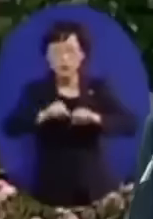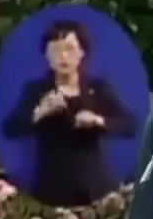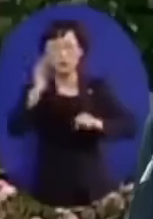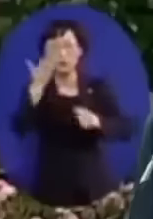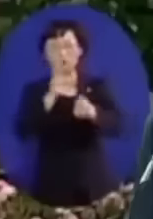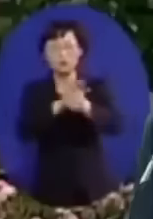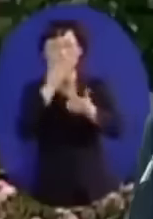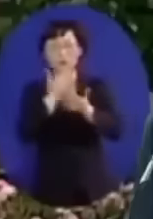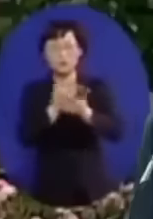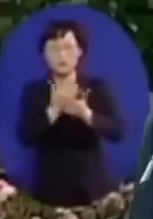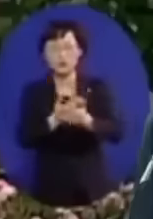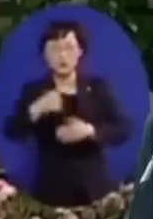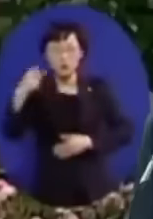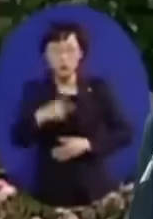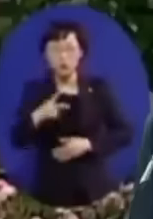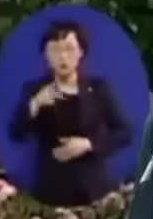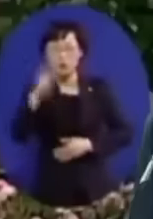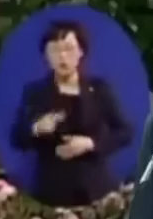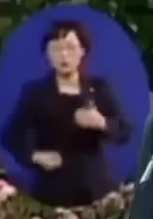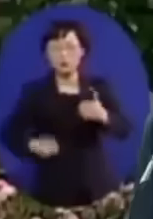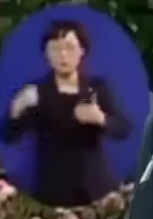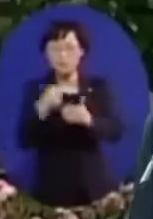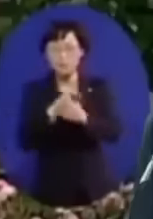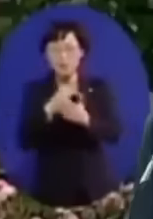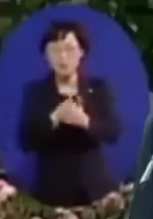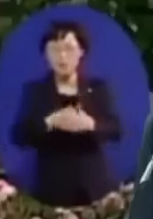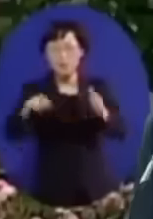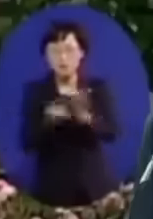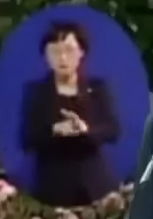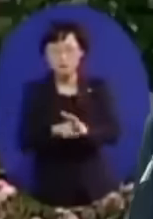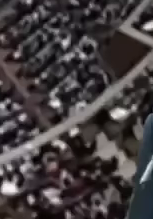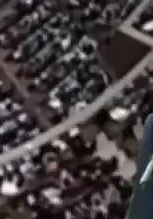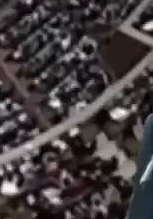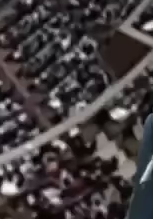도와주시옵소서. 그리고 강하고 담대한 기도와 믿음을